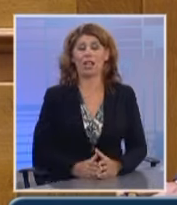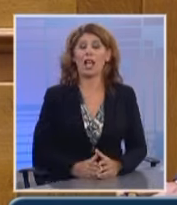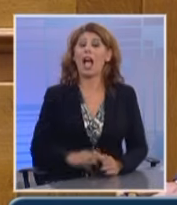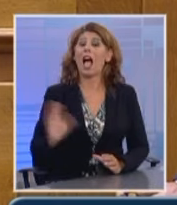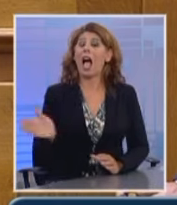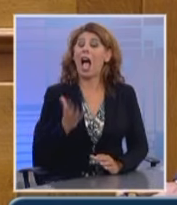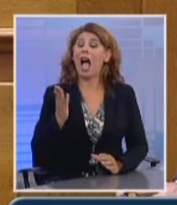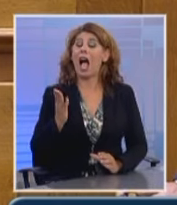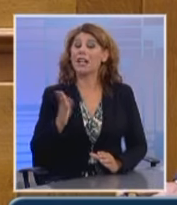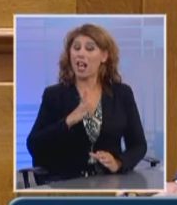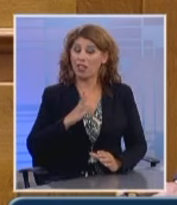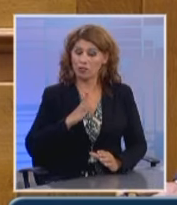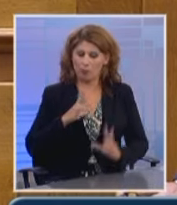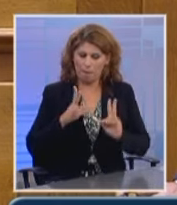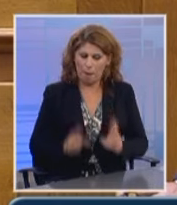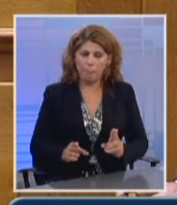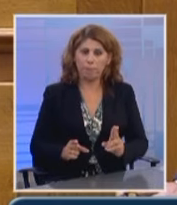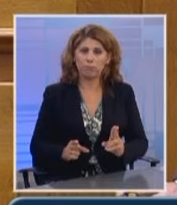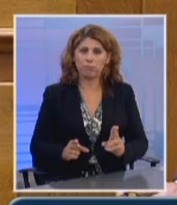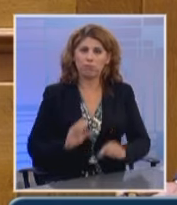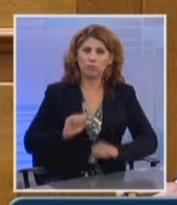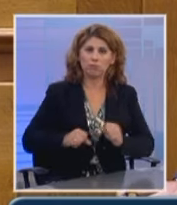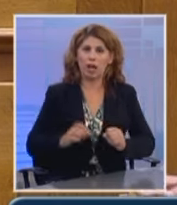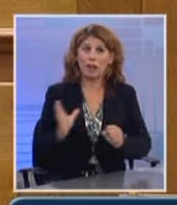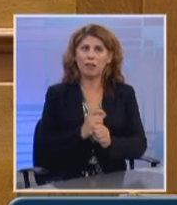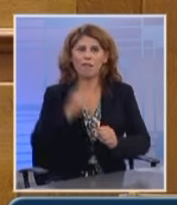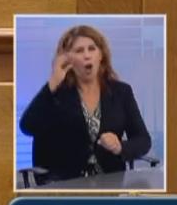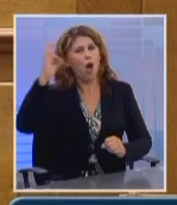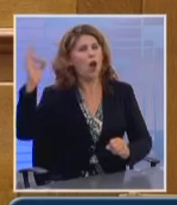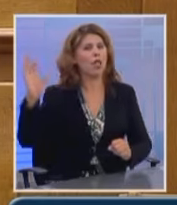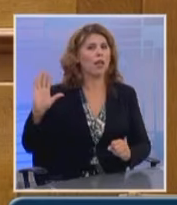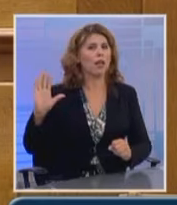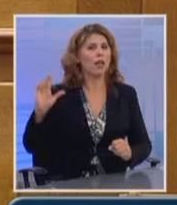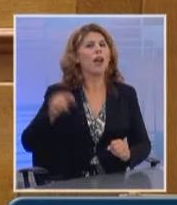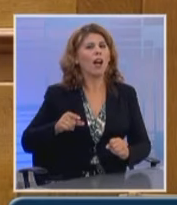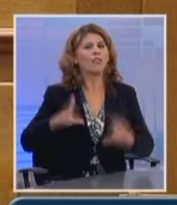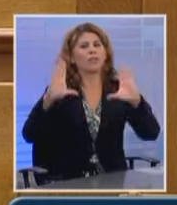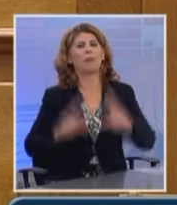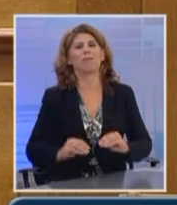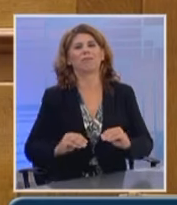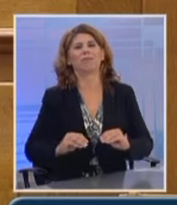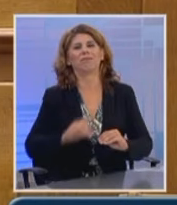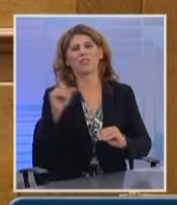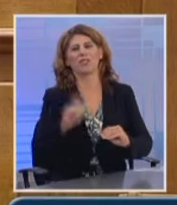σταματάει κανείς να προσπαθεί να αγωνίζεται για να πετύχει το όνειρό του. Εσείς λοιπόν δίνετε μαθήματα σε όλους μας,